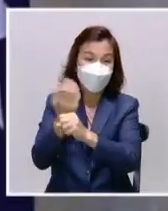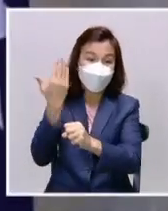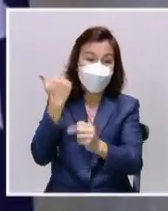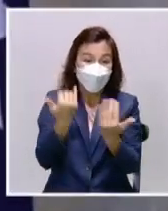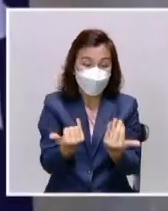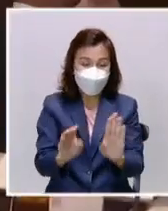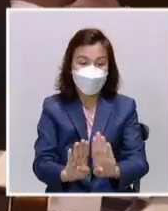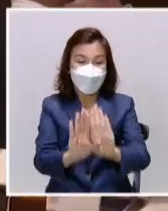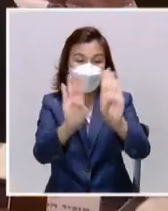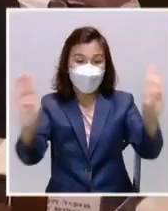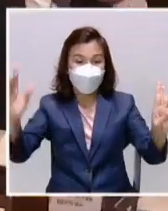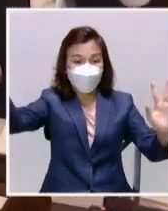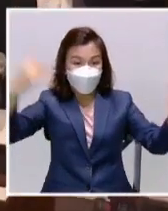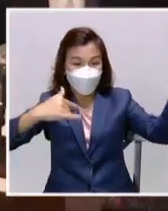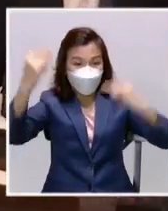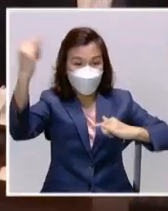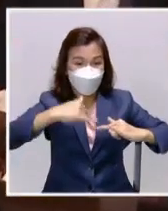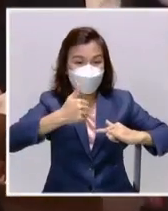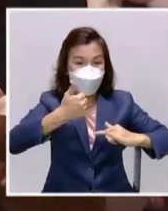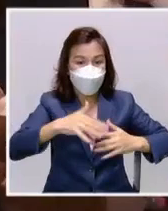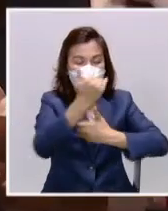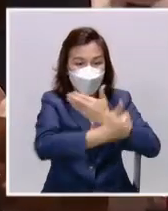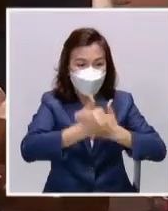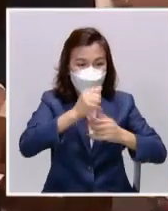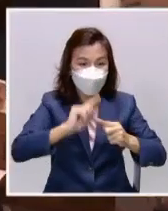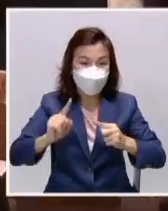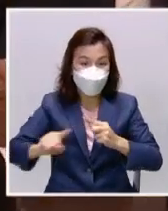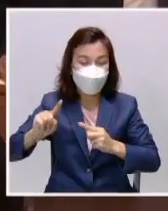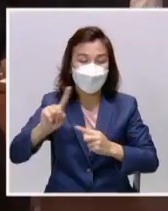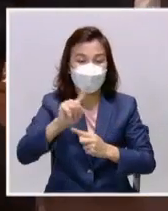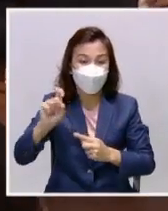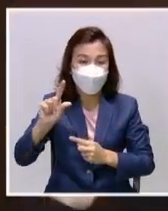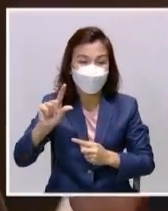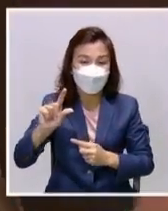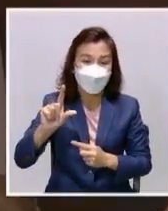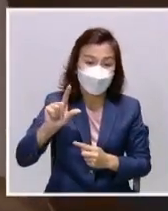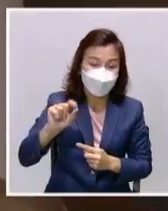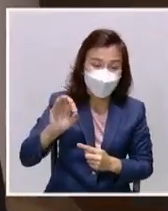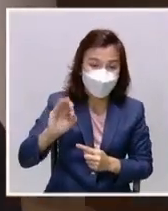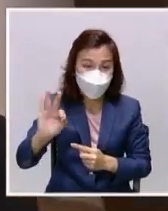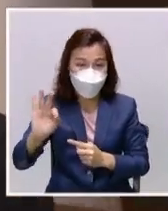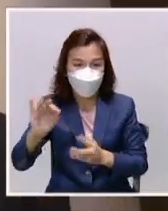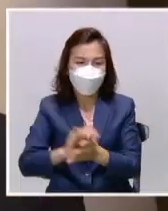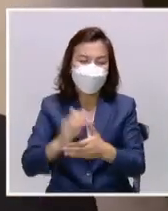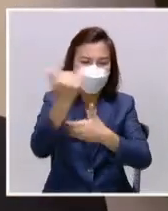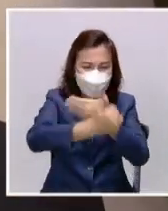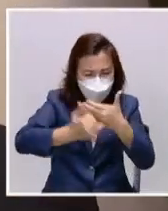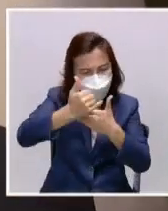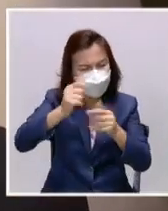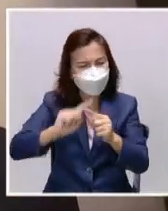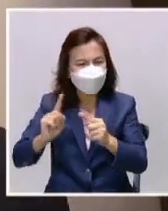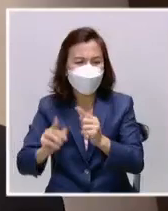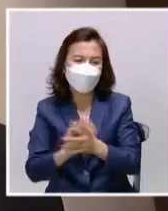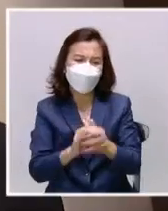อ่าเตรียมเปิดรับนักเงินทางต่างชาติจาก 199ประเทศและดินแดนที่อยู่ในกลุ่มสีส้มที่มีความพี่ตาลกลางค่ะแต่